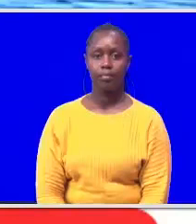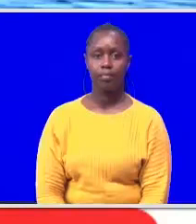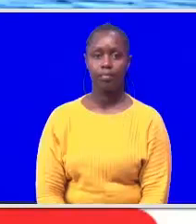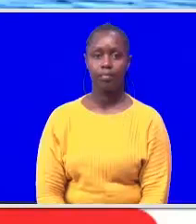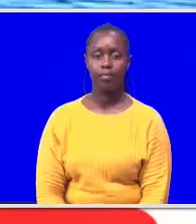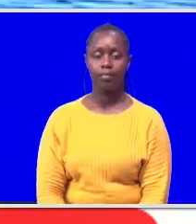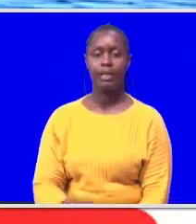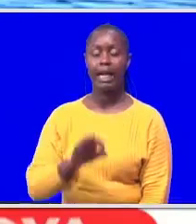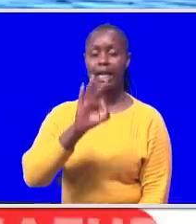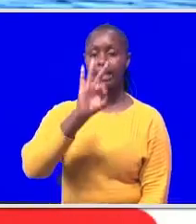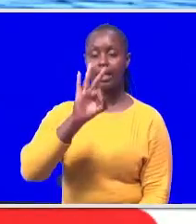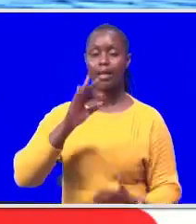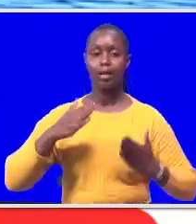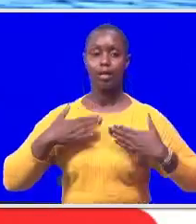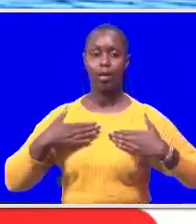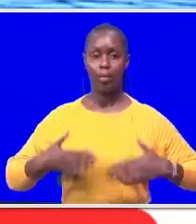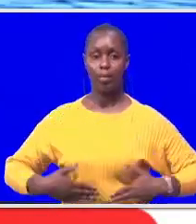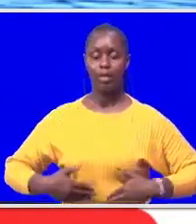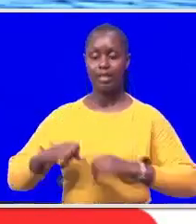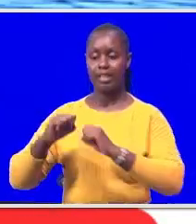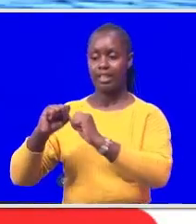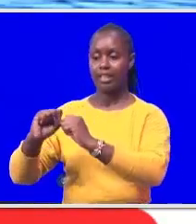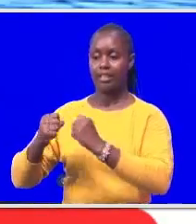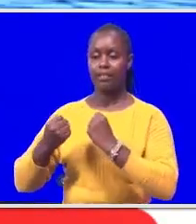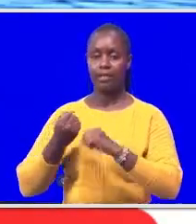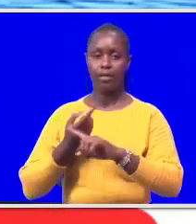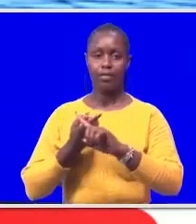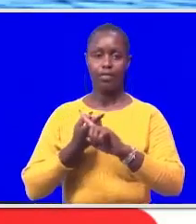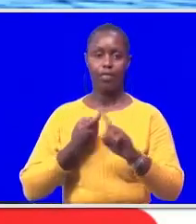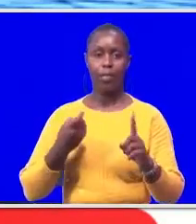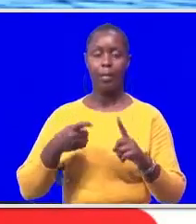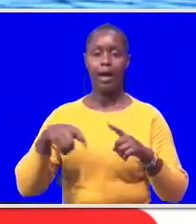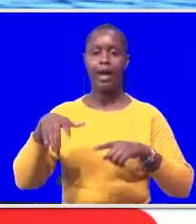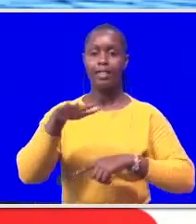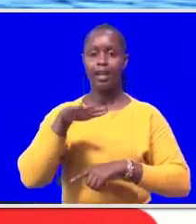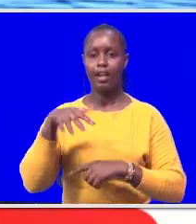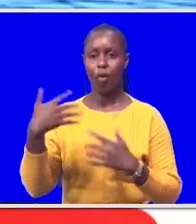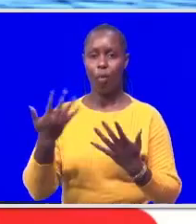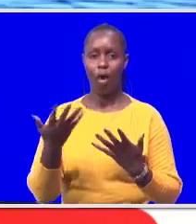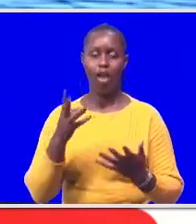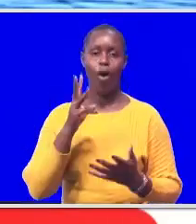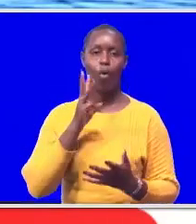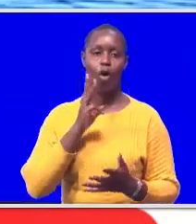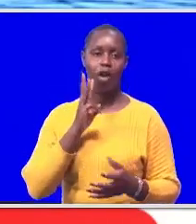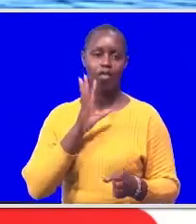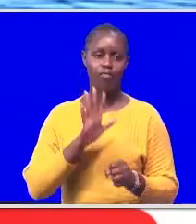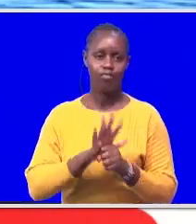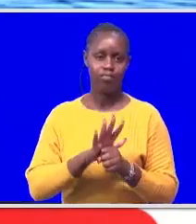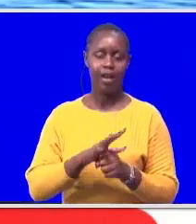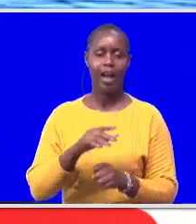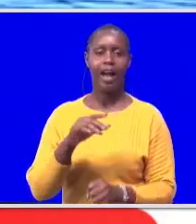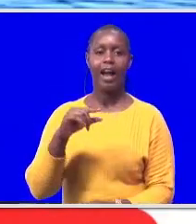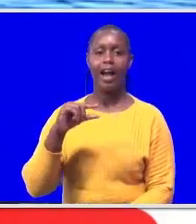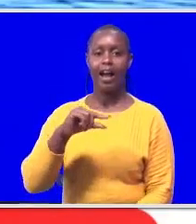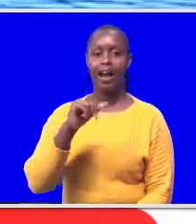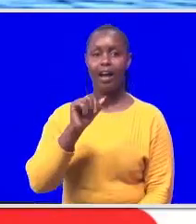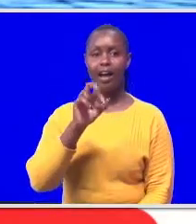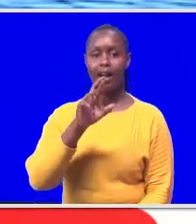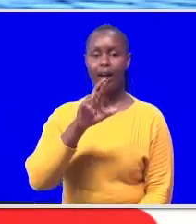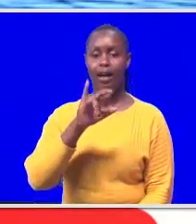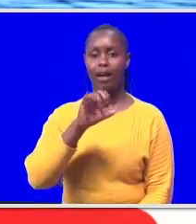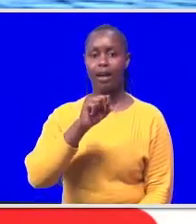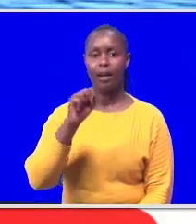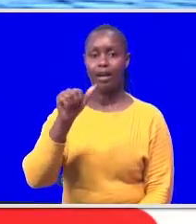Mili mitatu imeopolewa katika eneo lililofurika maji huko Konapunda kwenye barabara ya Garissa Madogo, ambapo